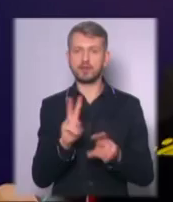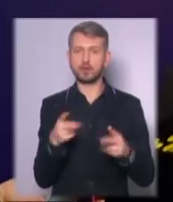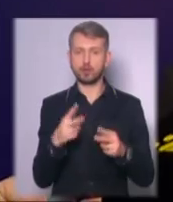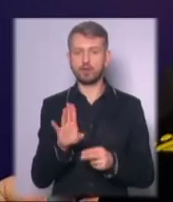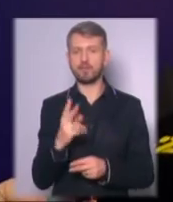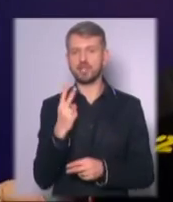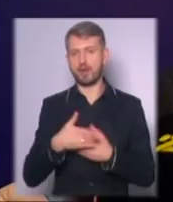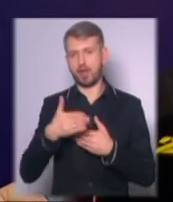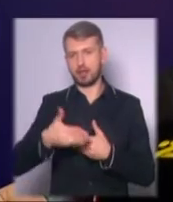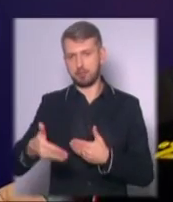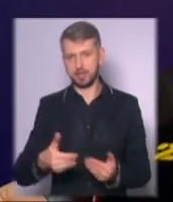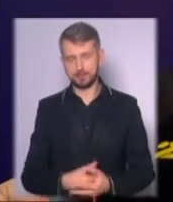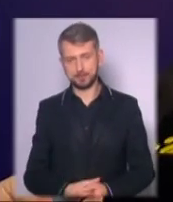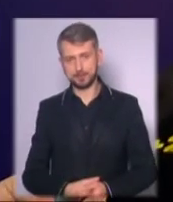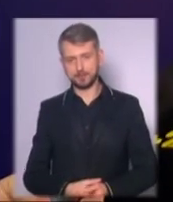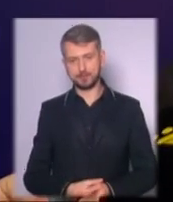2 етапи.